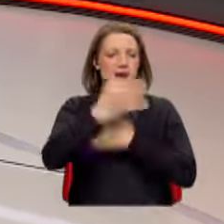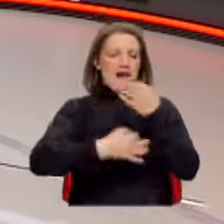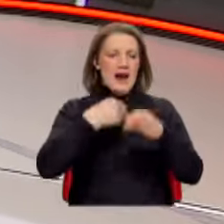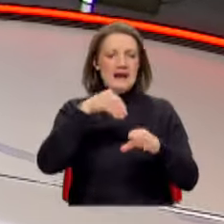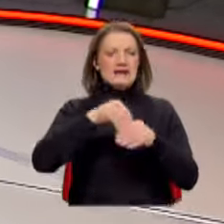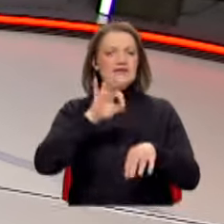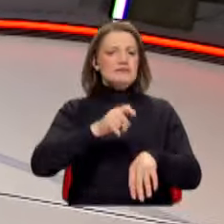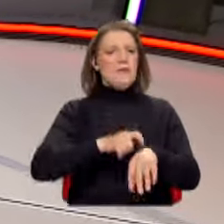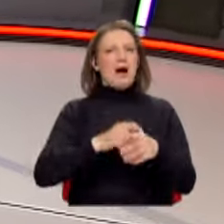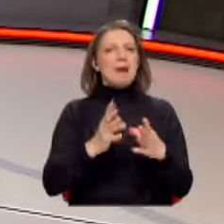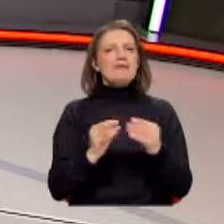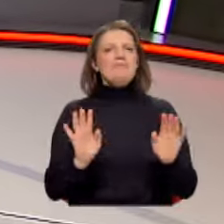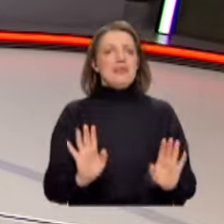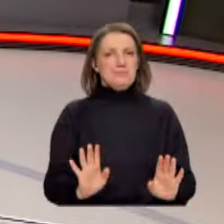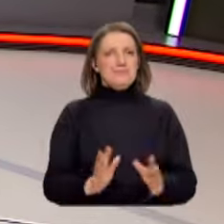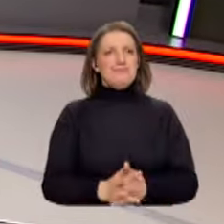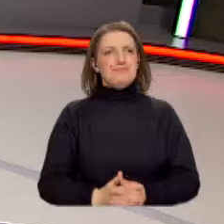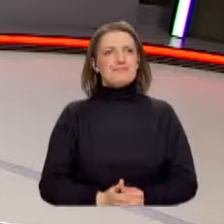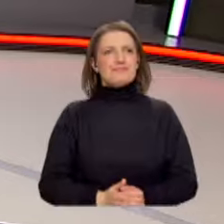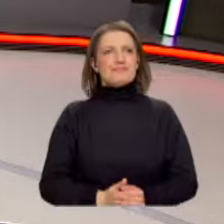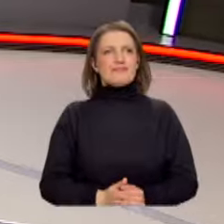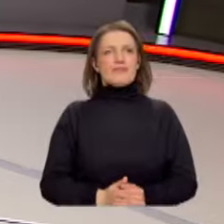şimdi çok vakit kaybetmeyelim,